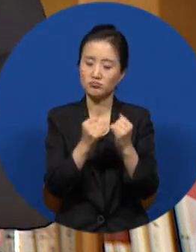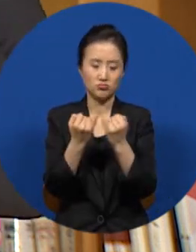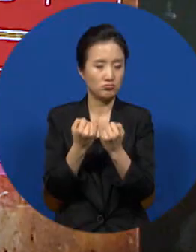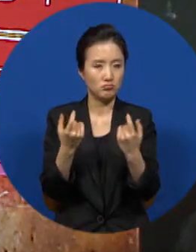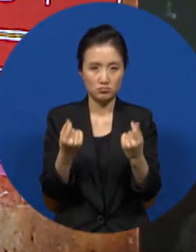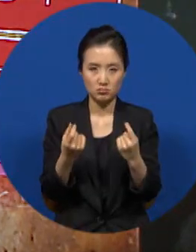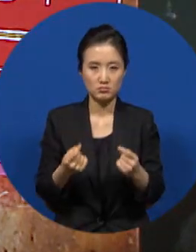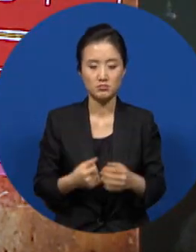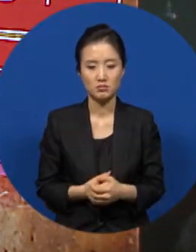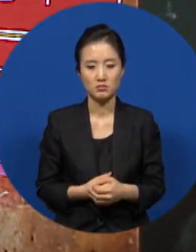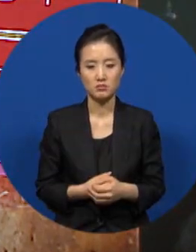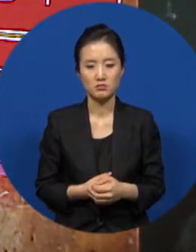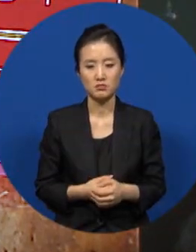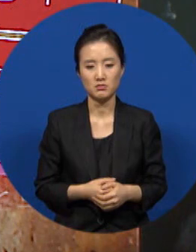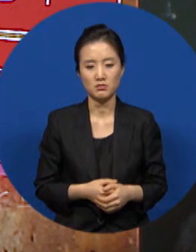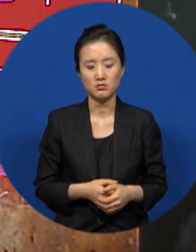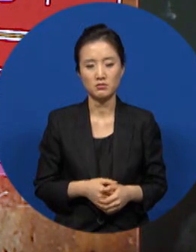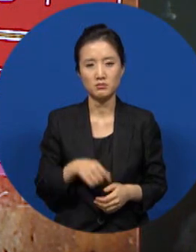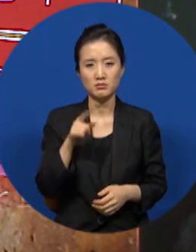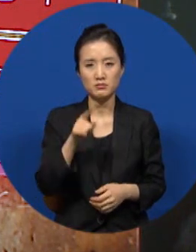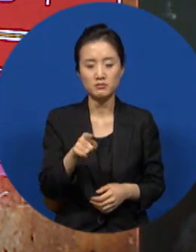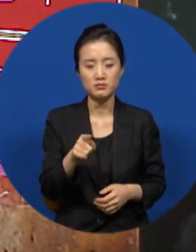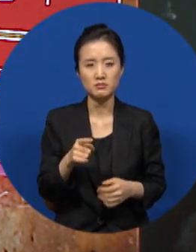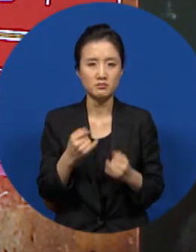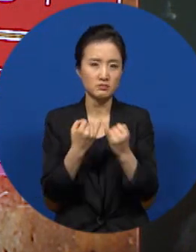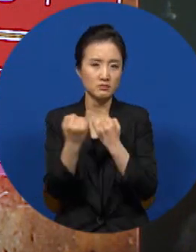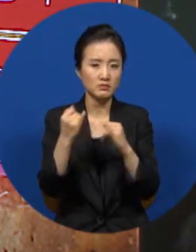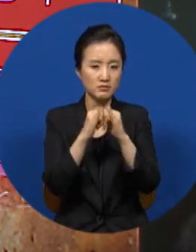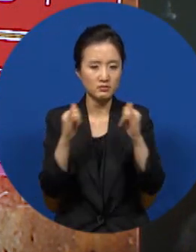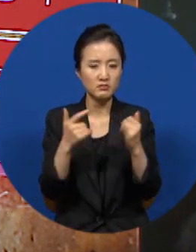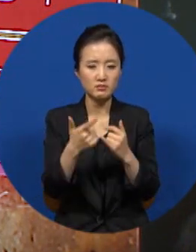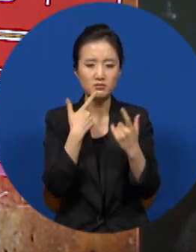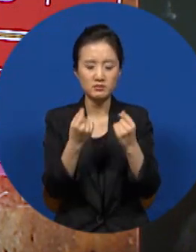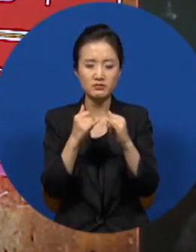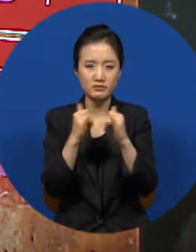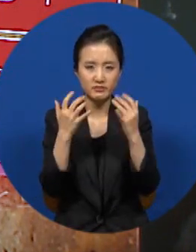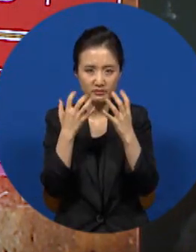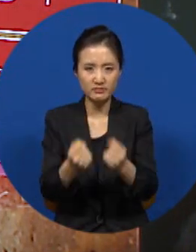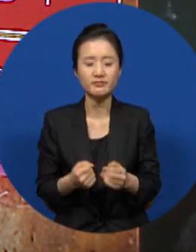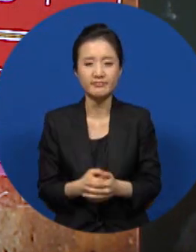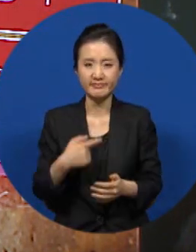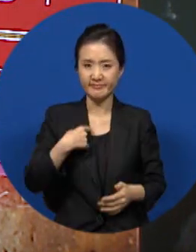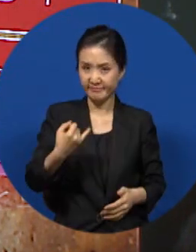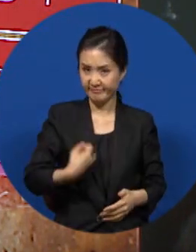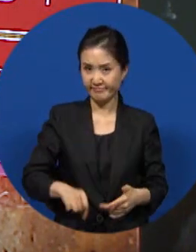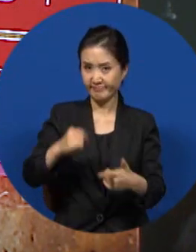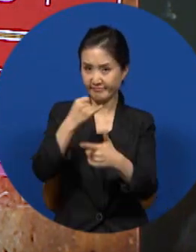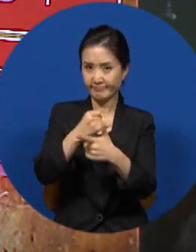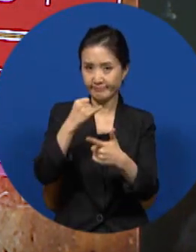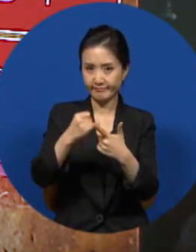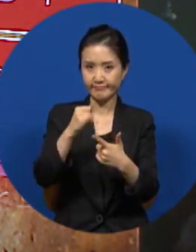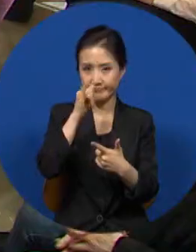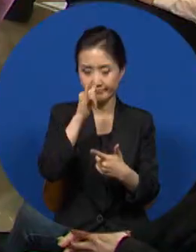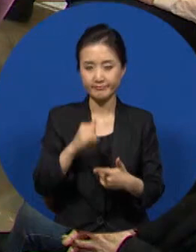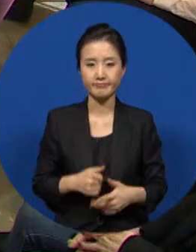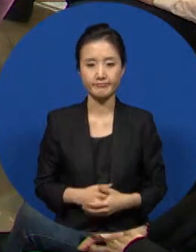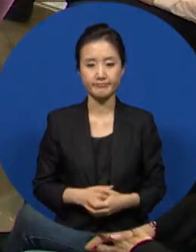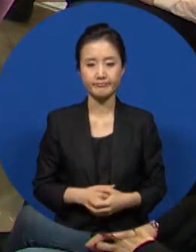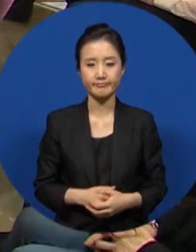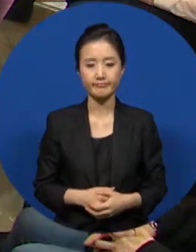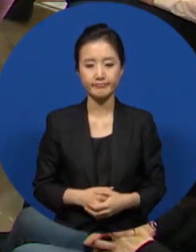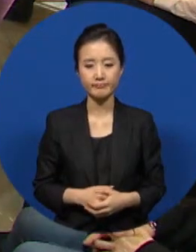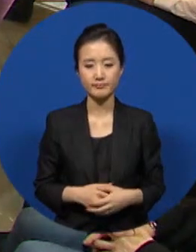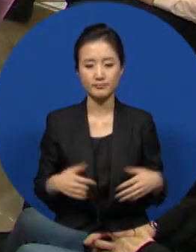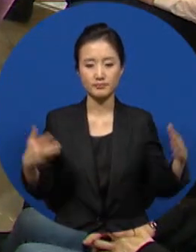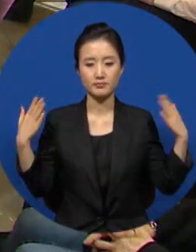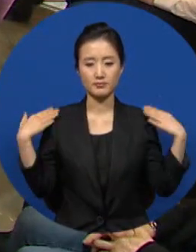하여튼 이쁘면은 미인들한테 반합니다. 그 저도 애가 이제 딸내미가 둘이 있는데